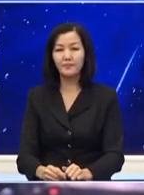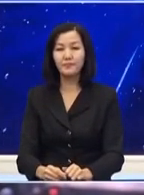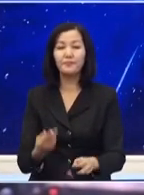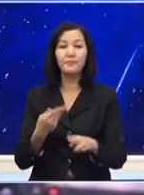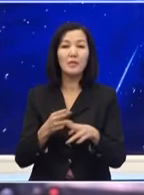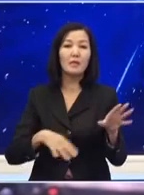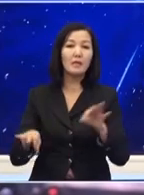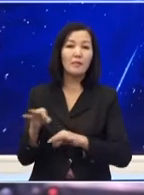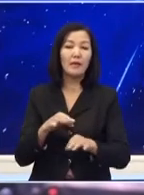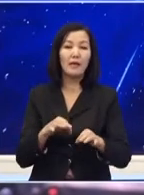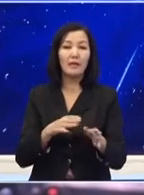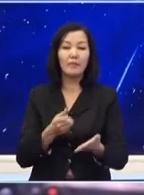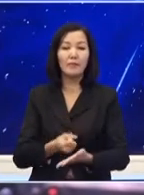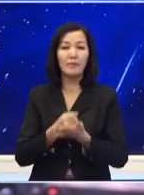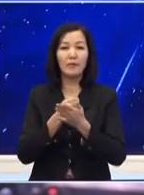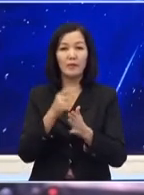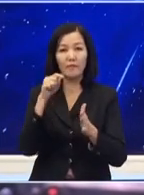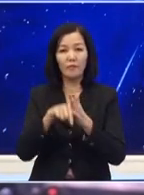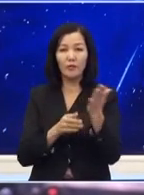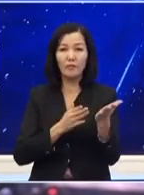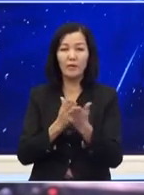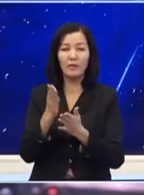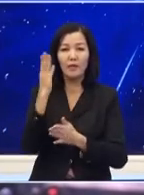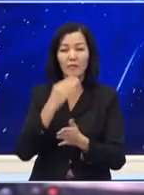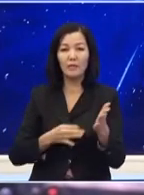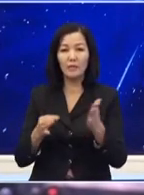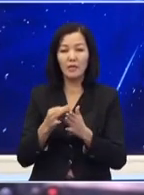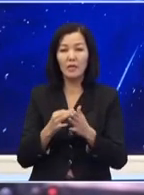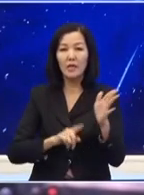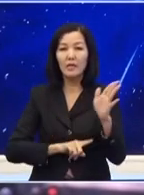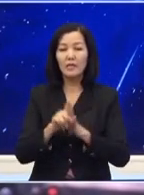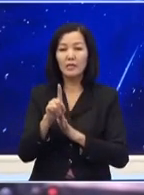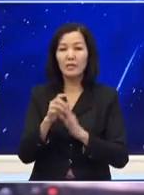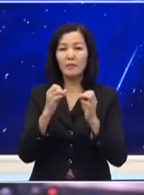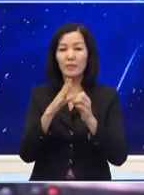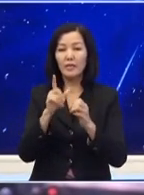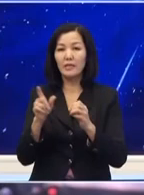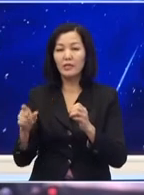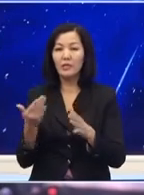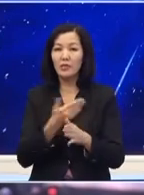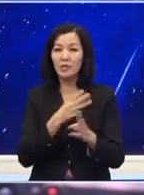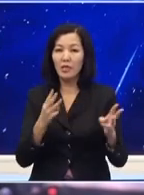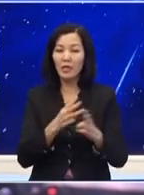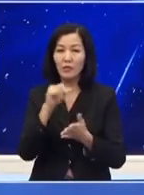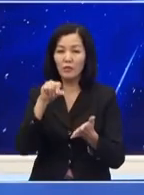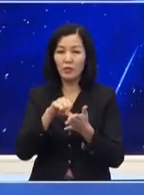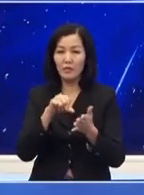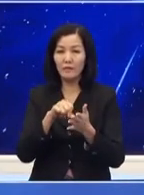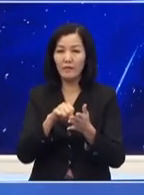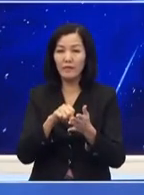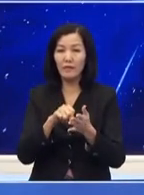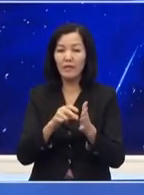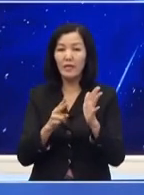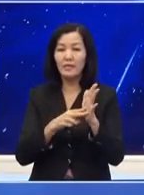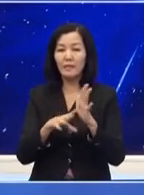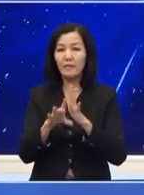Этот проект организован при поддержке внутренней политики Алматинской области. Изначально 15 человек изъявили желание участвовать в нем. 7 прошли